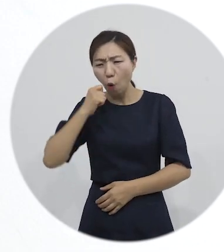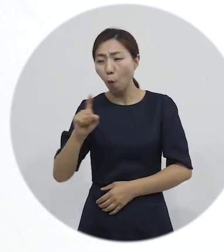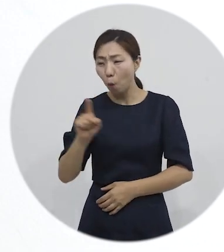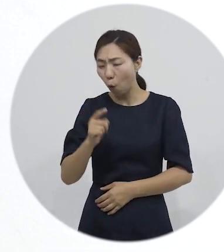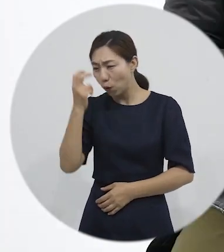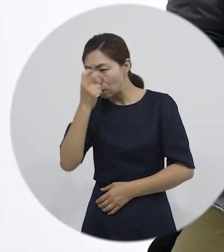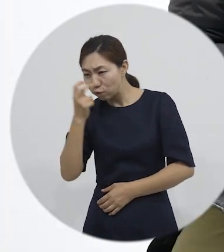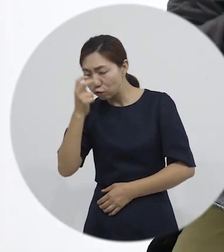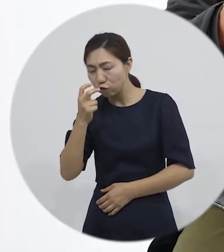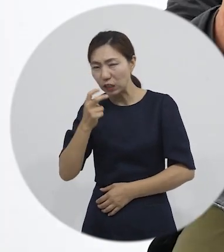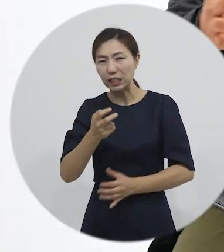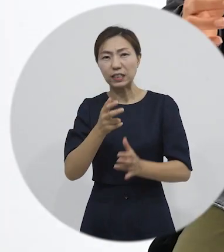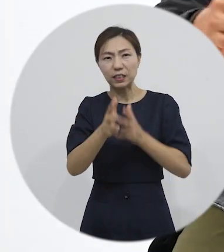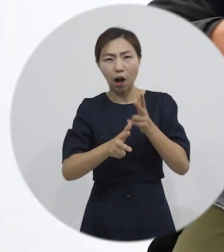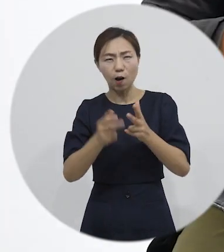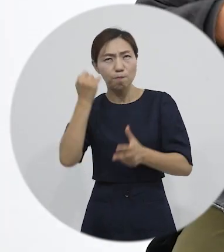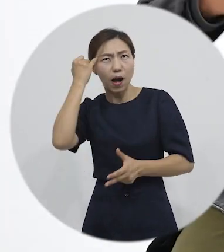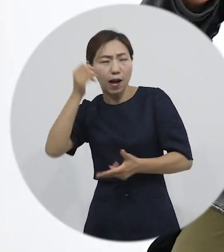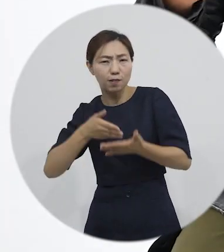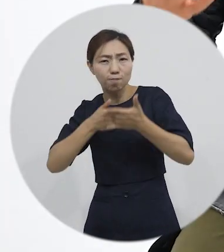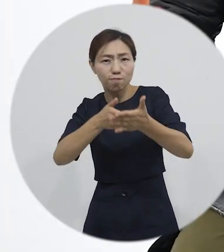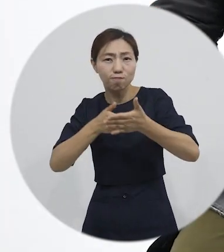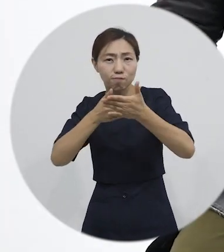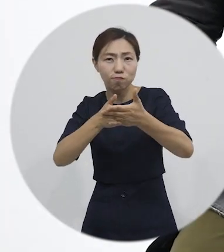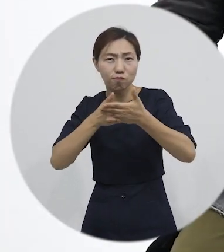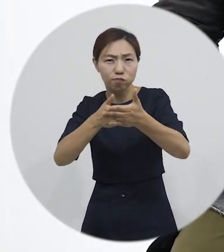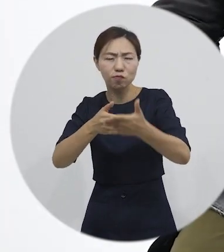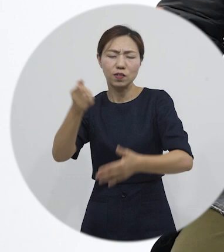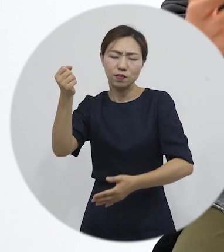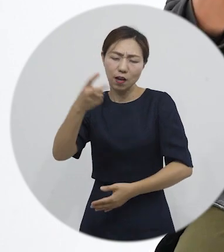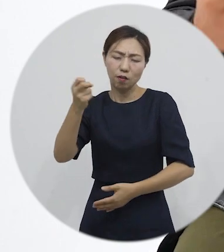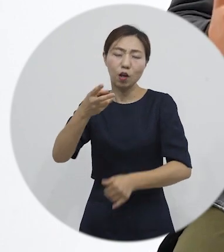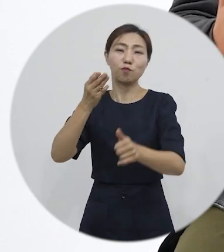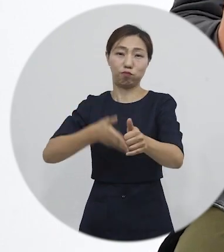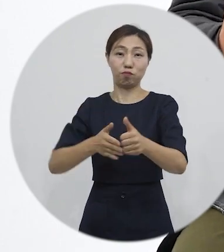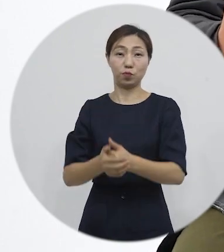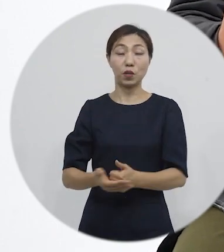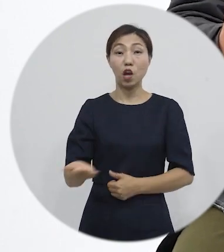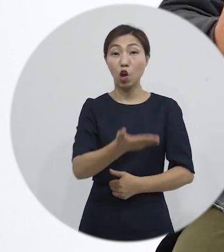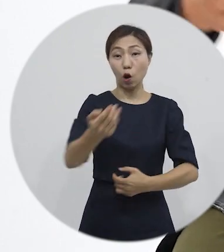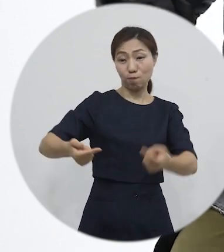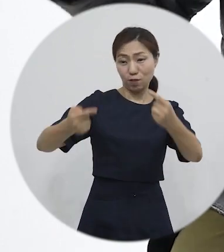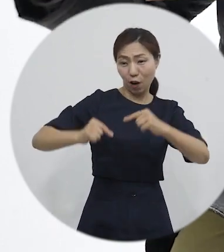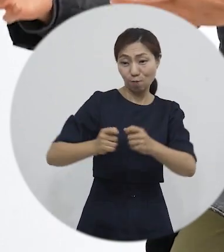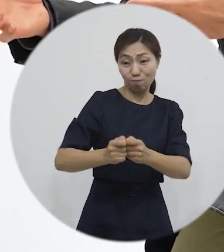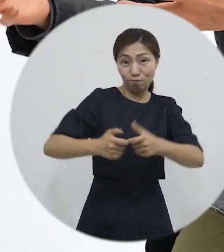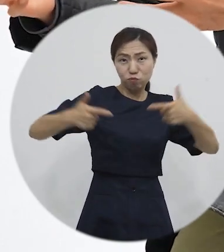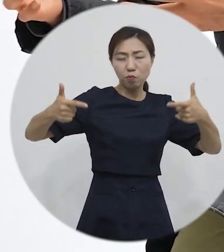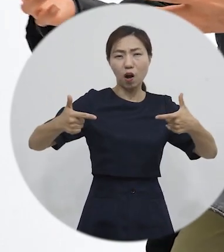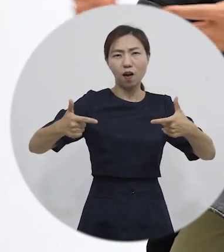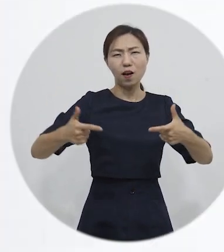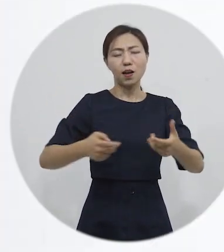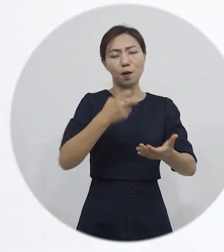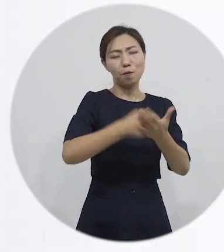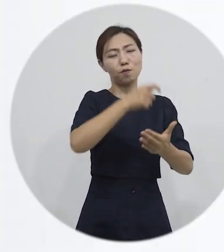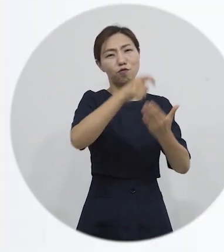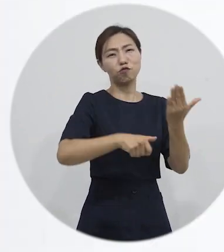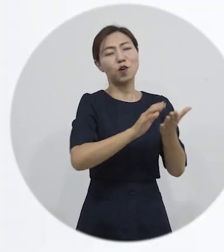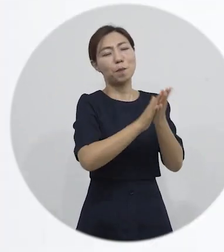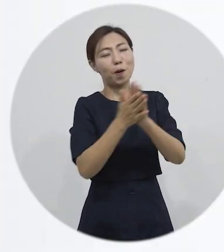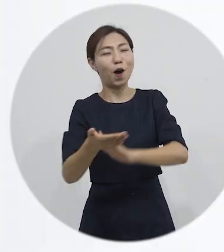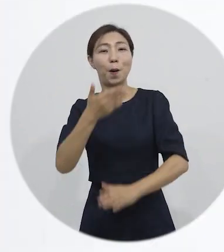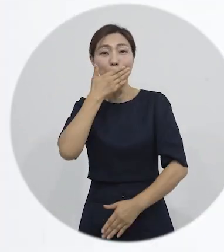주시면 좋겠습니다. 여러분들이 어느 정도로 참여하느냐에 따라서 이 제도는 또 진화할 겁니다. 그래서